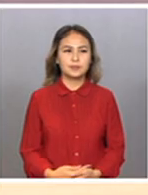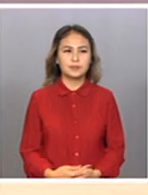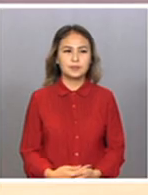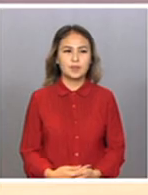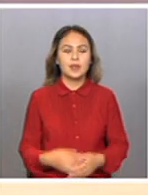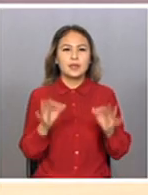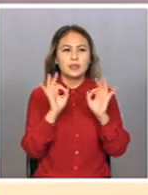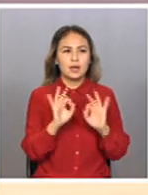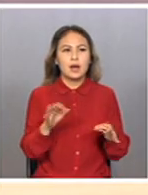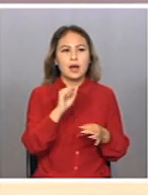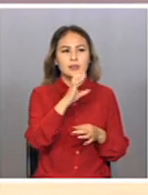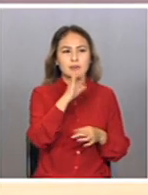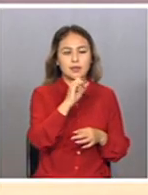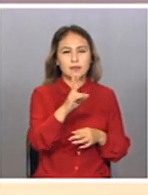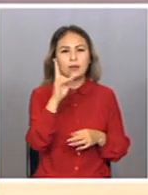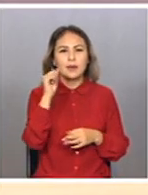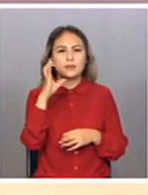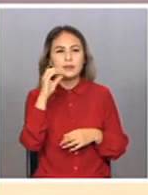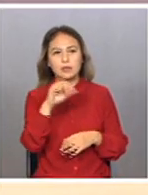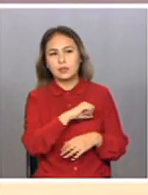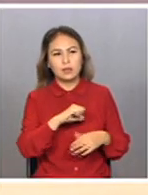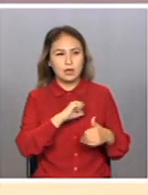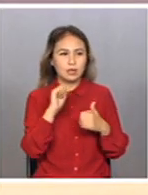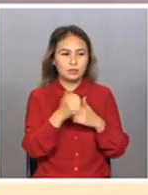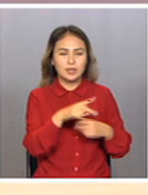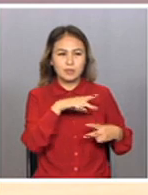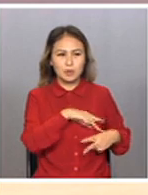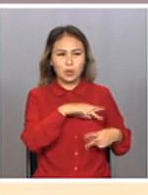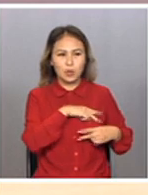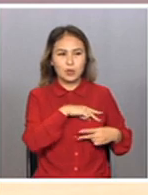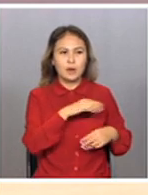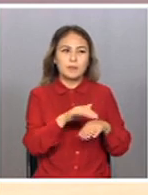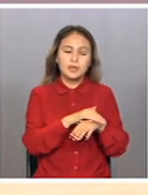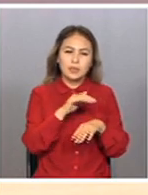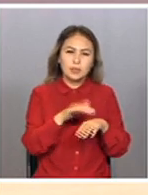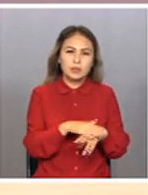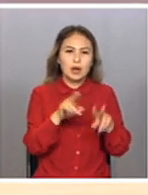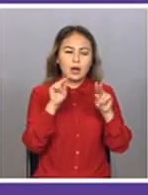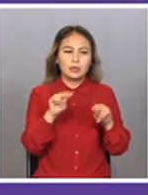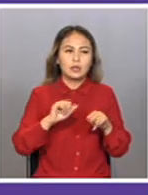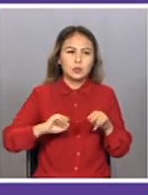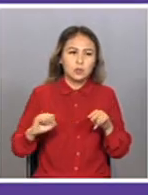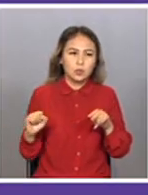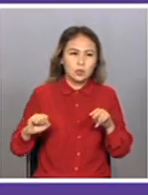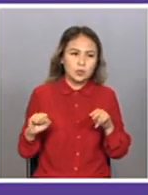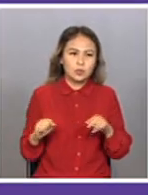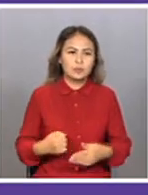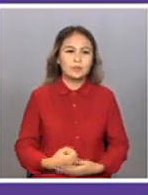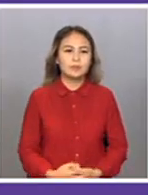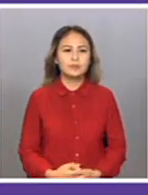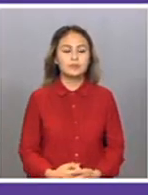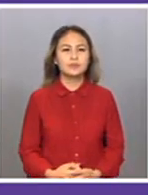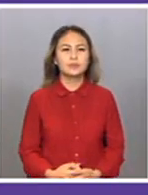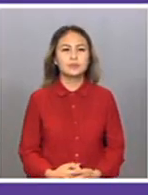Я, Асан мен Қасен ең алдымен еңбекқор, мейірімді, кеңпейіл және де